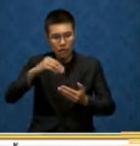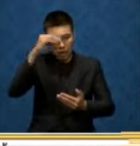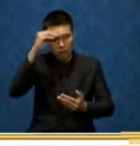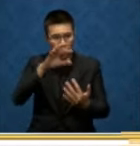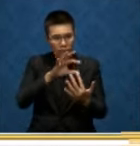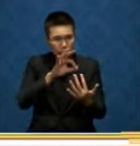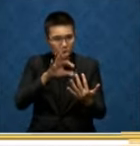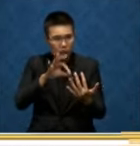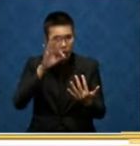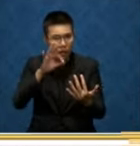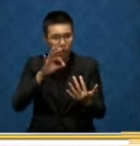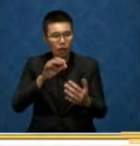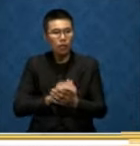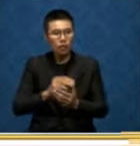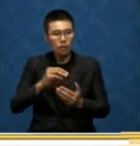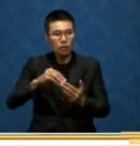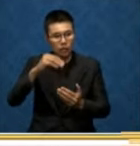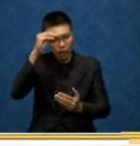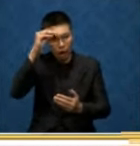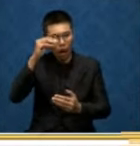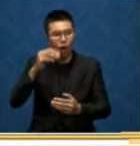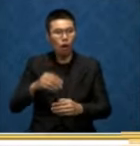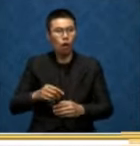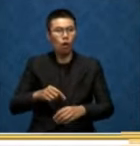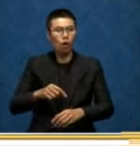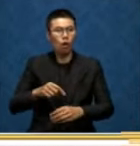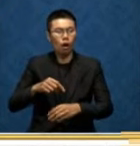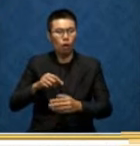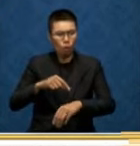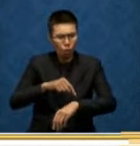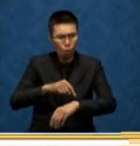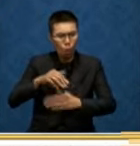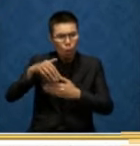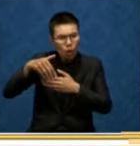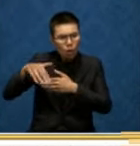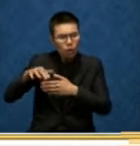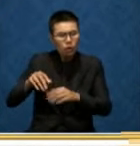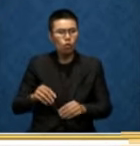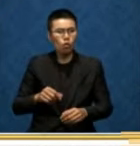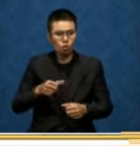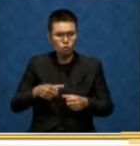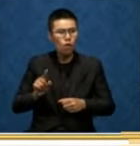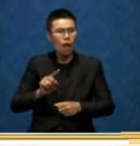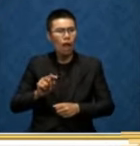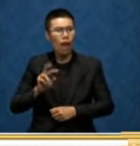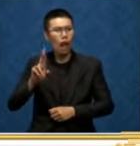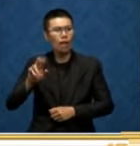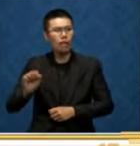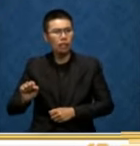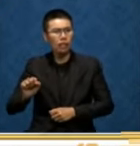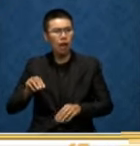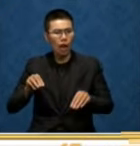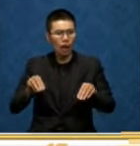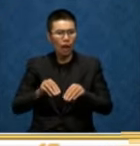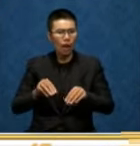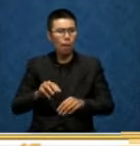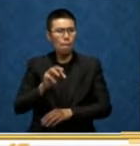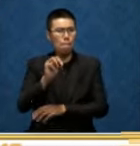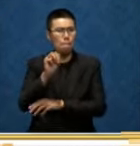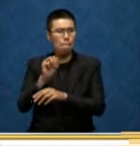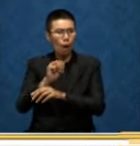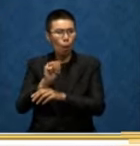กษานอกโรงเรียนแล้วก็เป็นโรงเรียนประจำอยู่ตรงรังสิตนี่เองค่ะถัดจากแมคโครไปแล้วก็อยู่ก่อนสน